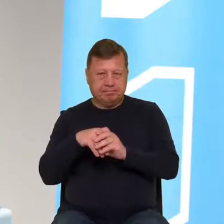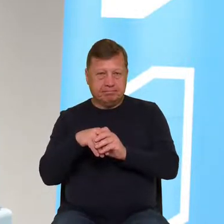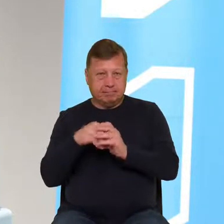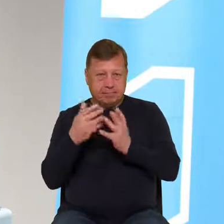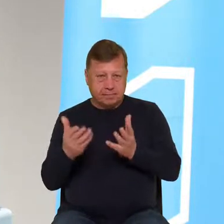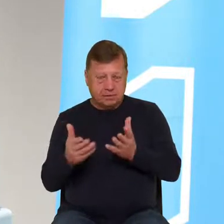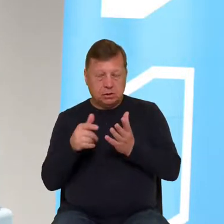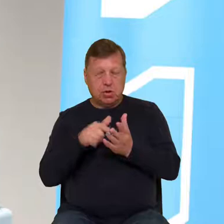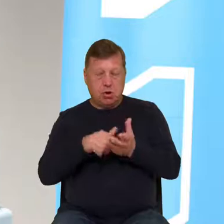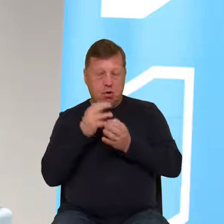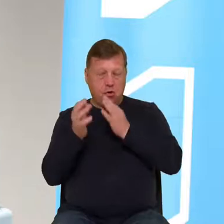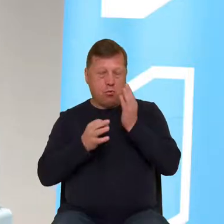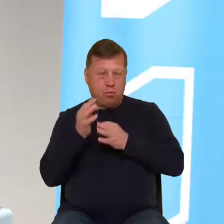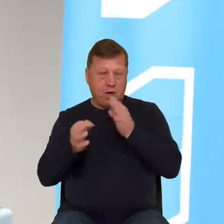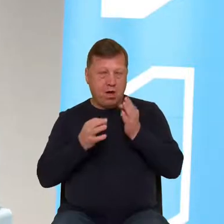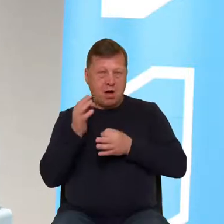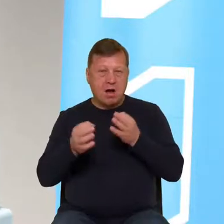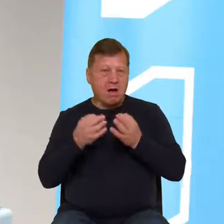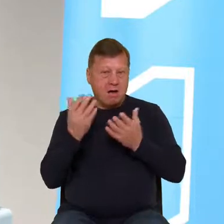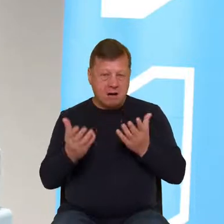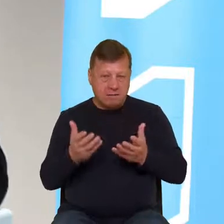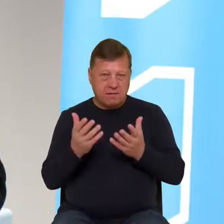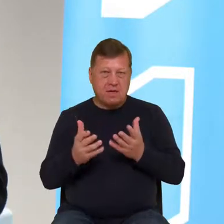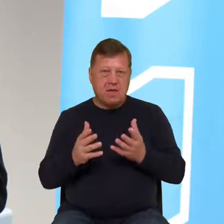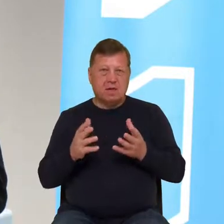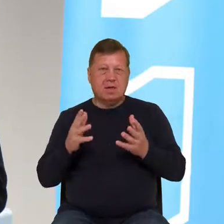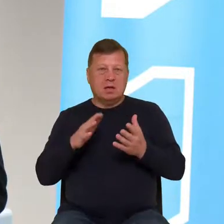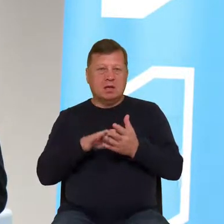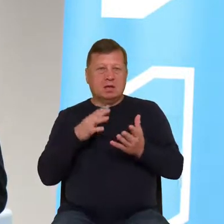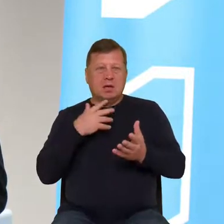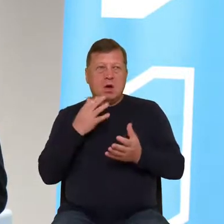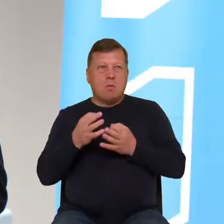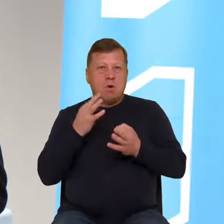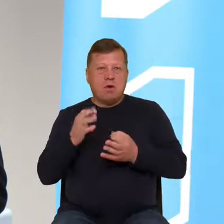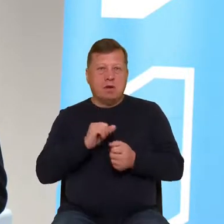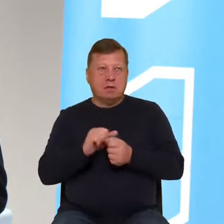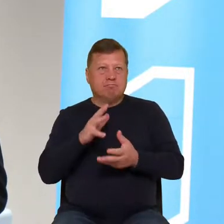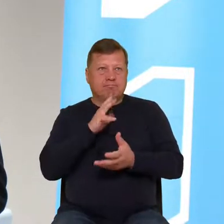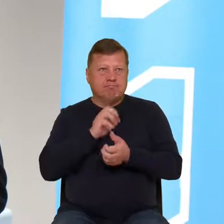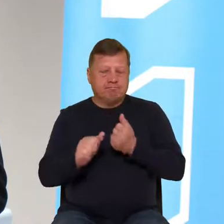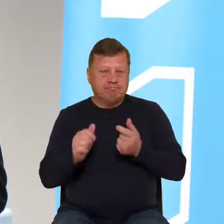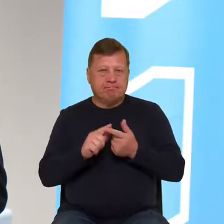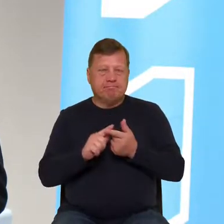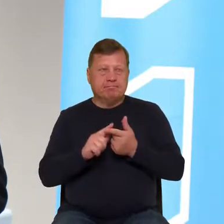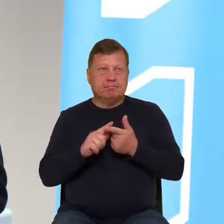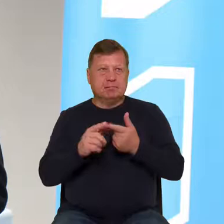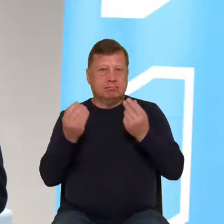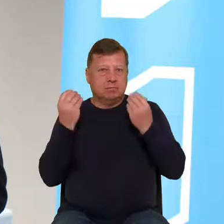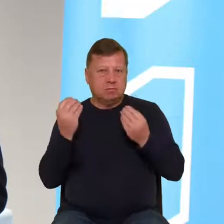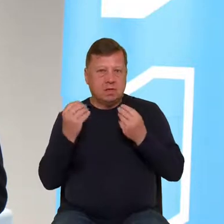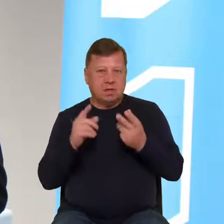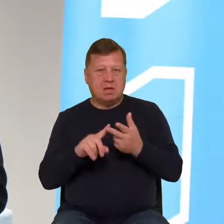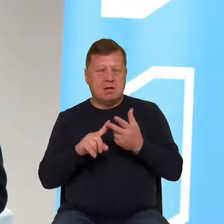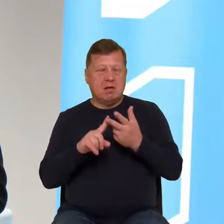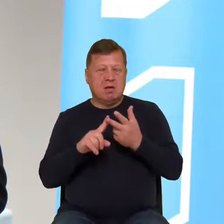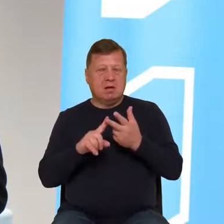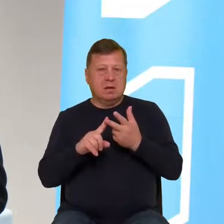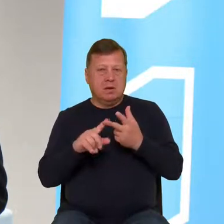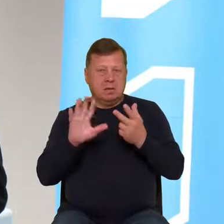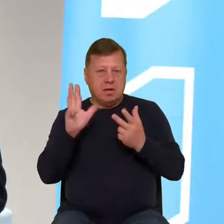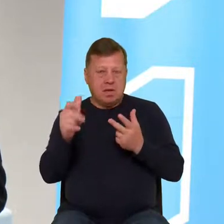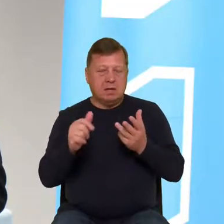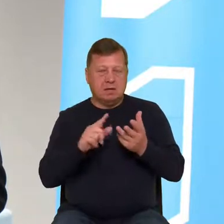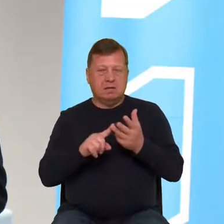tworzą opowieść o czymś strasznym, niezwykłym, pięknym, o cierpieniu,